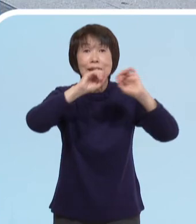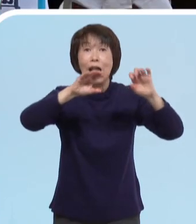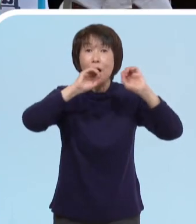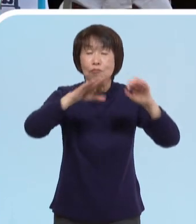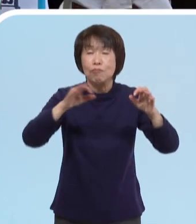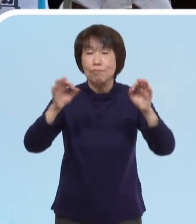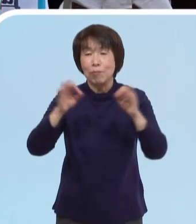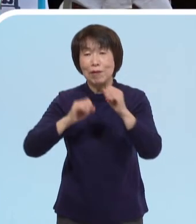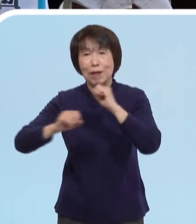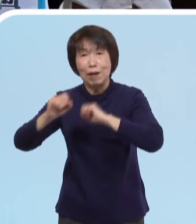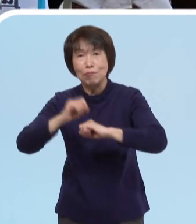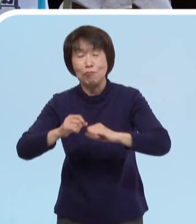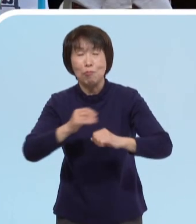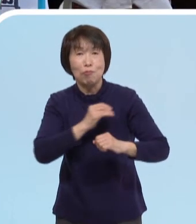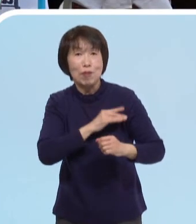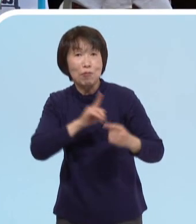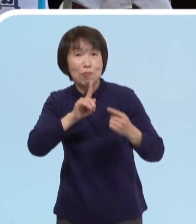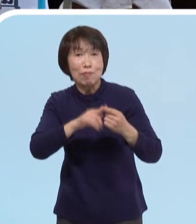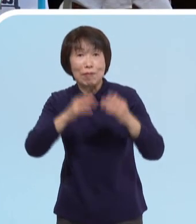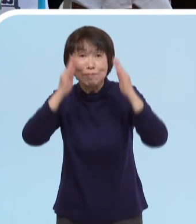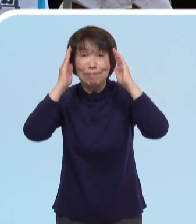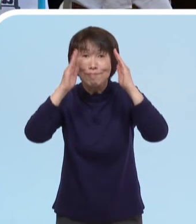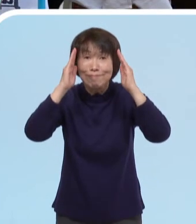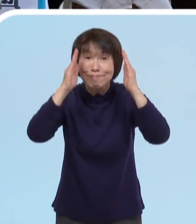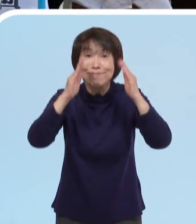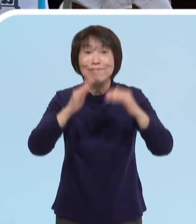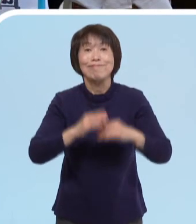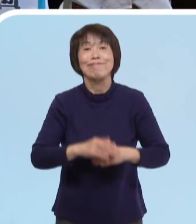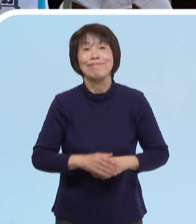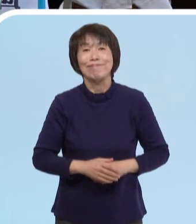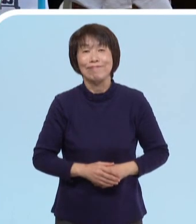活動にも積極的に取り組んでいる高橋さん。